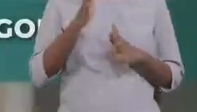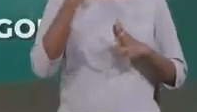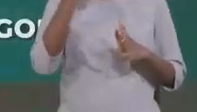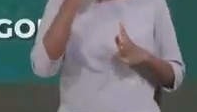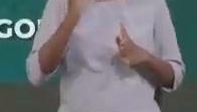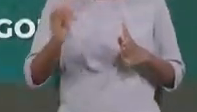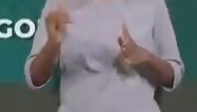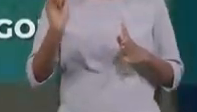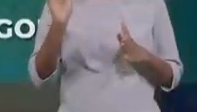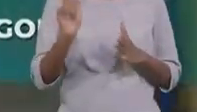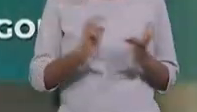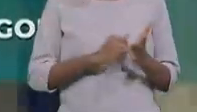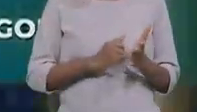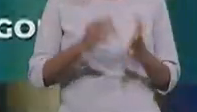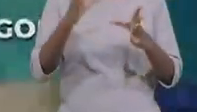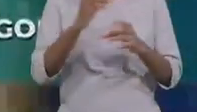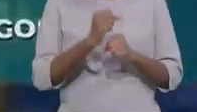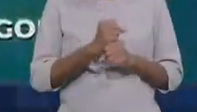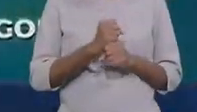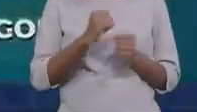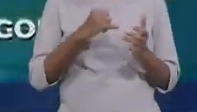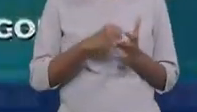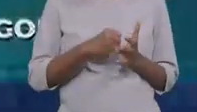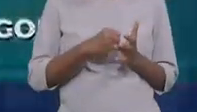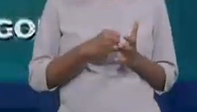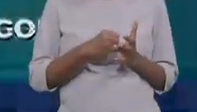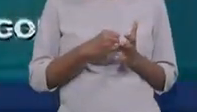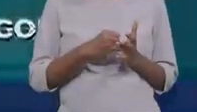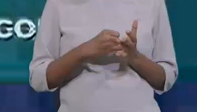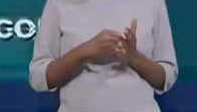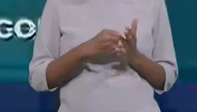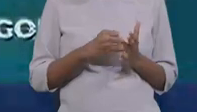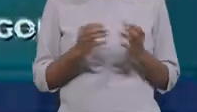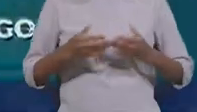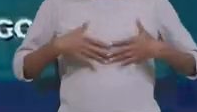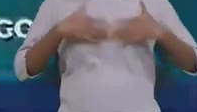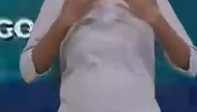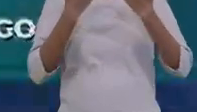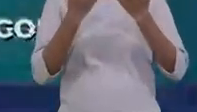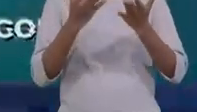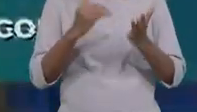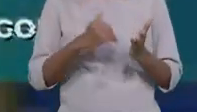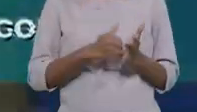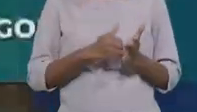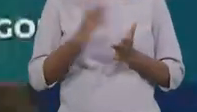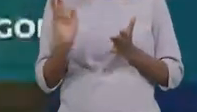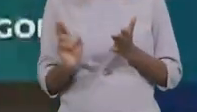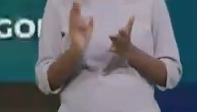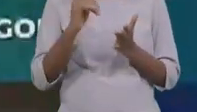a données, les connaître, les accepter, s'approprier ces choses, les